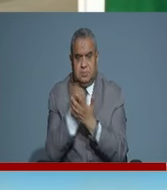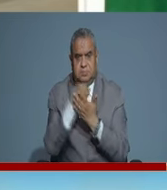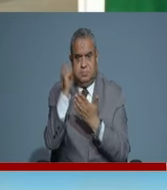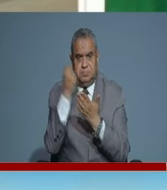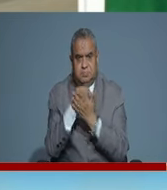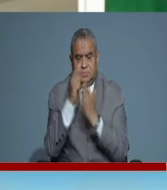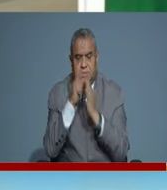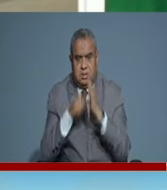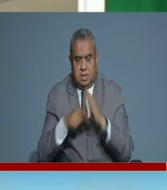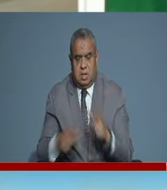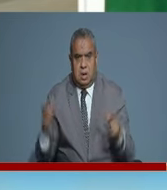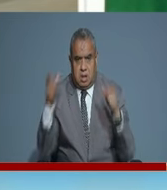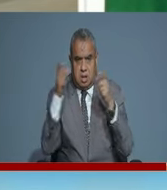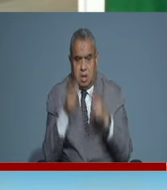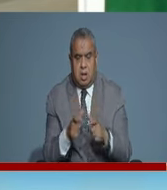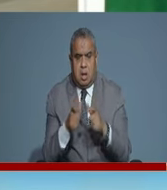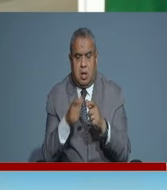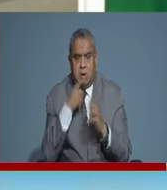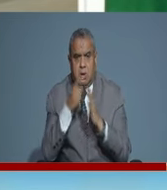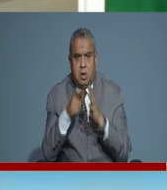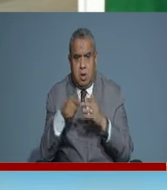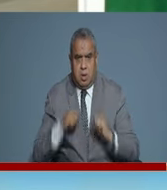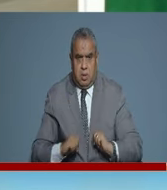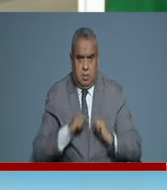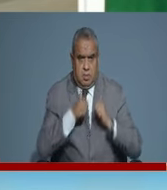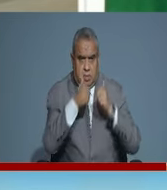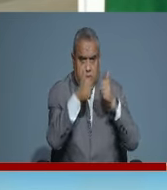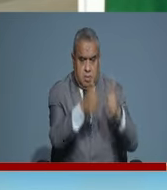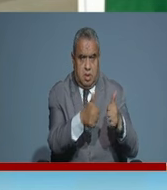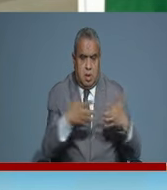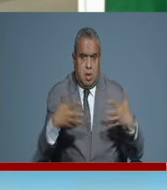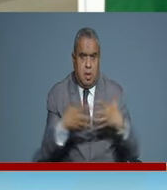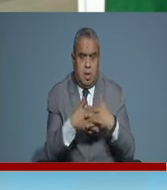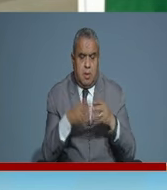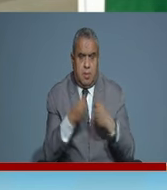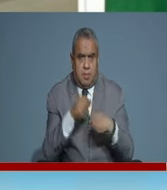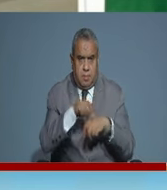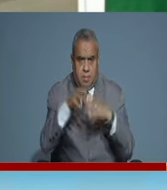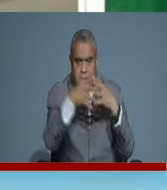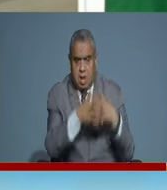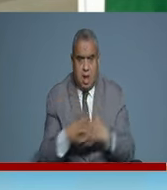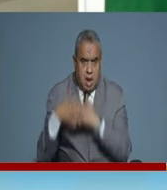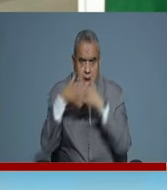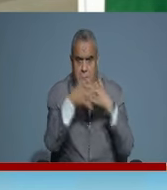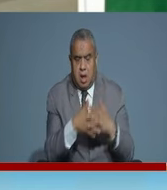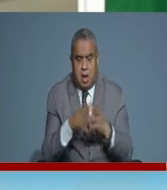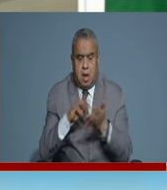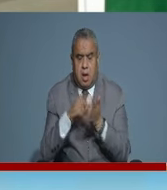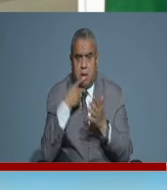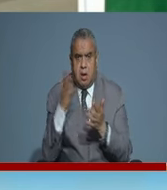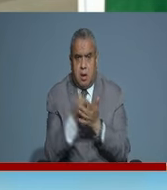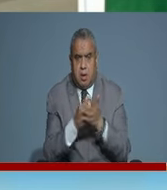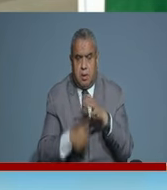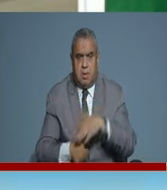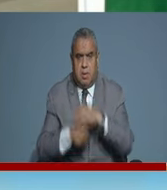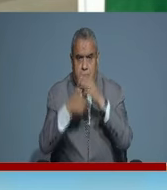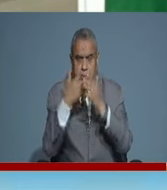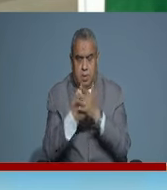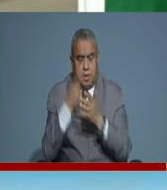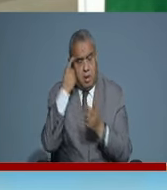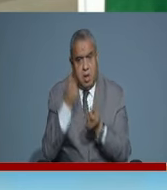القمة وأن أسافر إلى نيويورك حيث هذه القمة سوف توفر منصة لأفكار